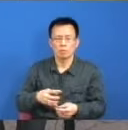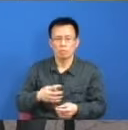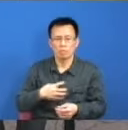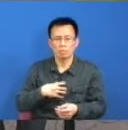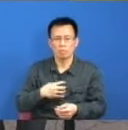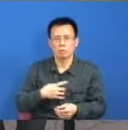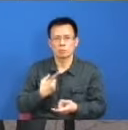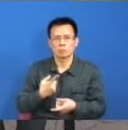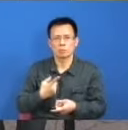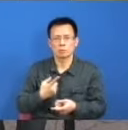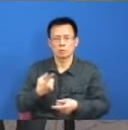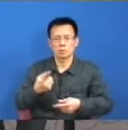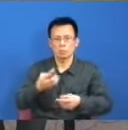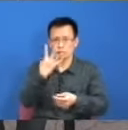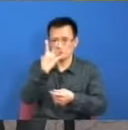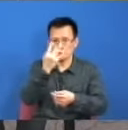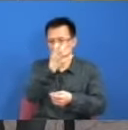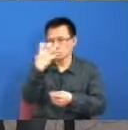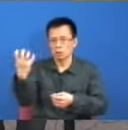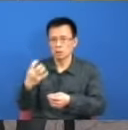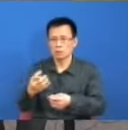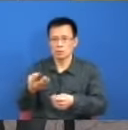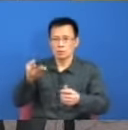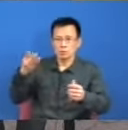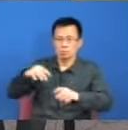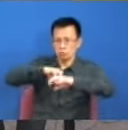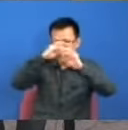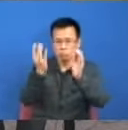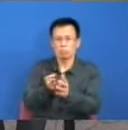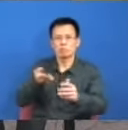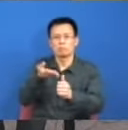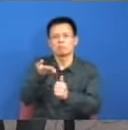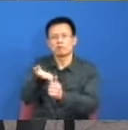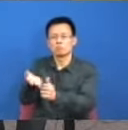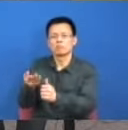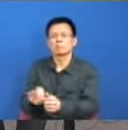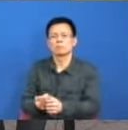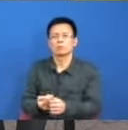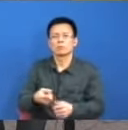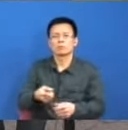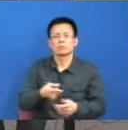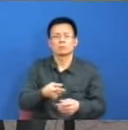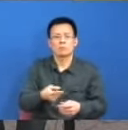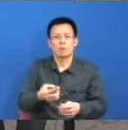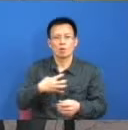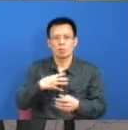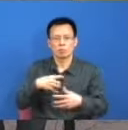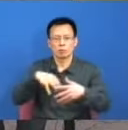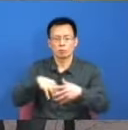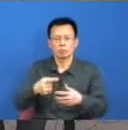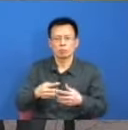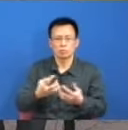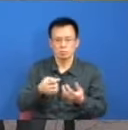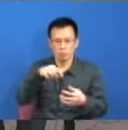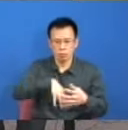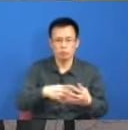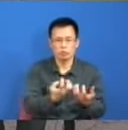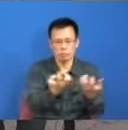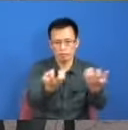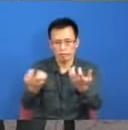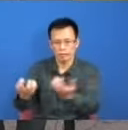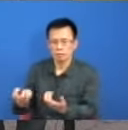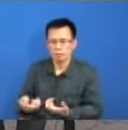四個字就係格殺勿論咯。咁我反而知佢哋當中點樣睇，係咪將我哋裏面再分門別類，有咩唔同